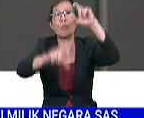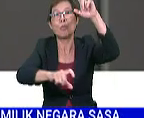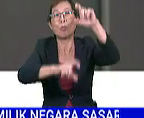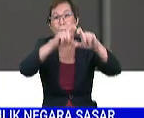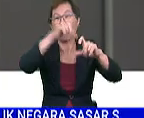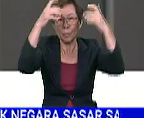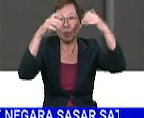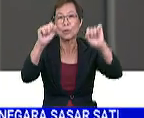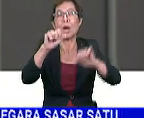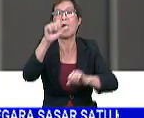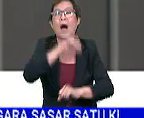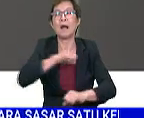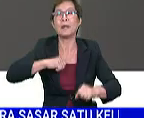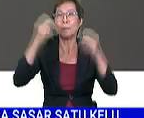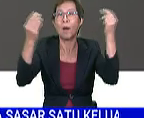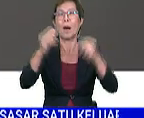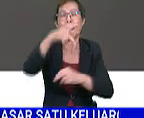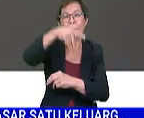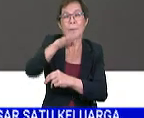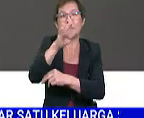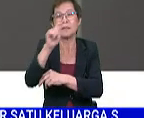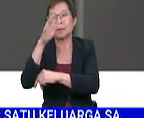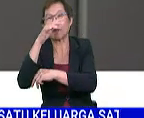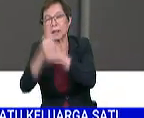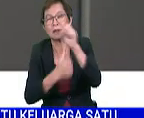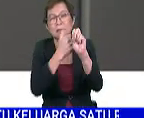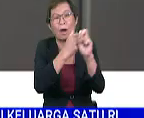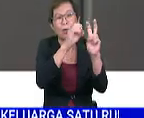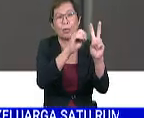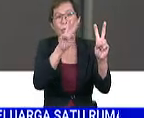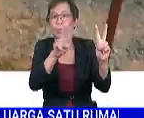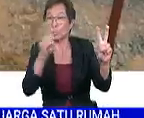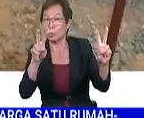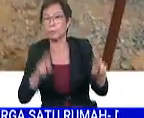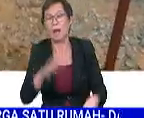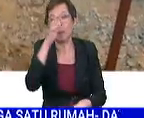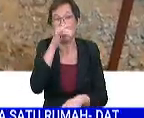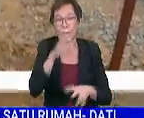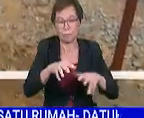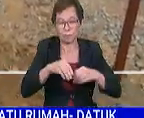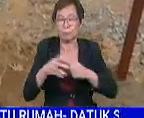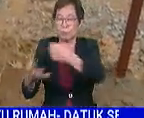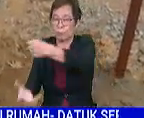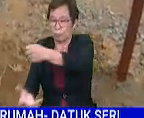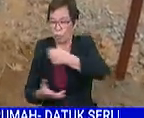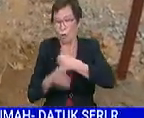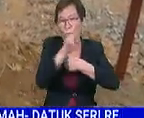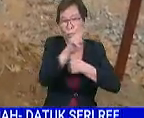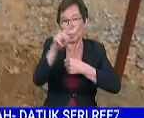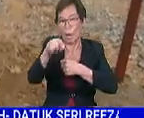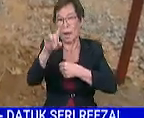di-pertua dan ahli Majlis pihak berkuasa tempatan Negeri Melaka Tahun 2022 Melaka menerima peruntukan sejumlah